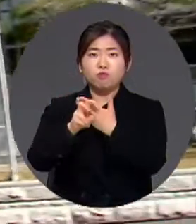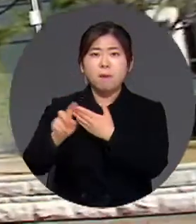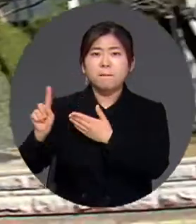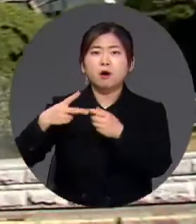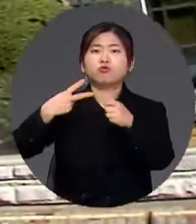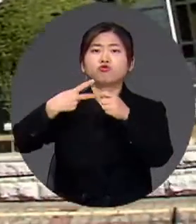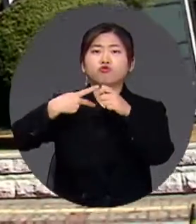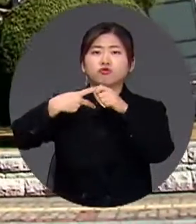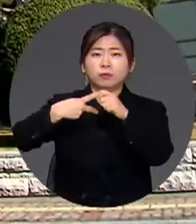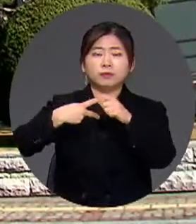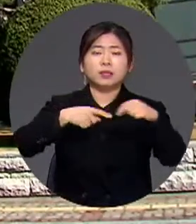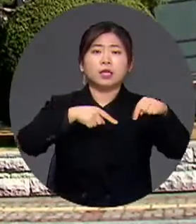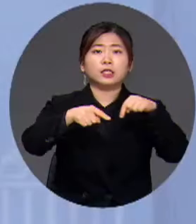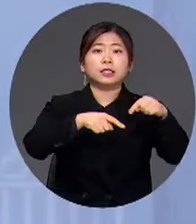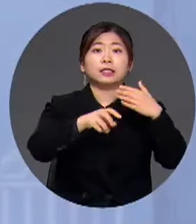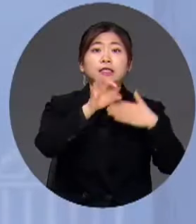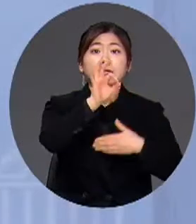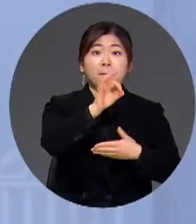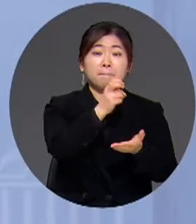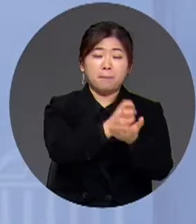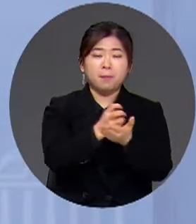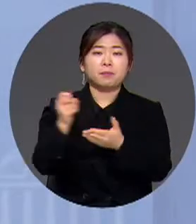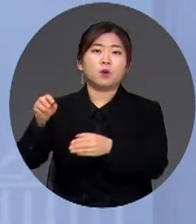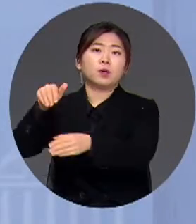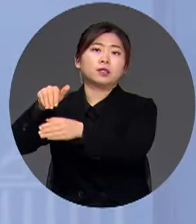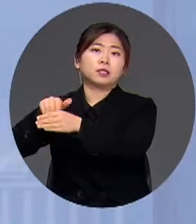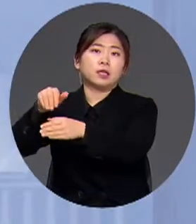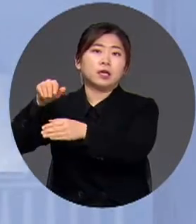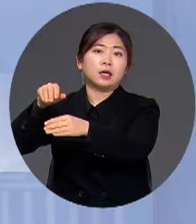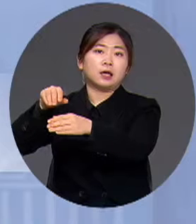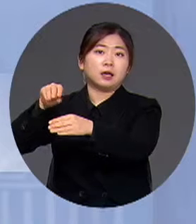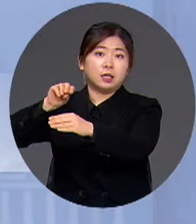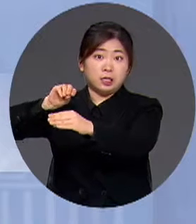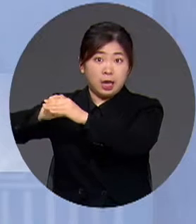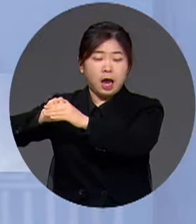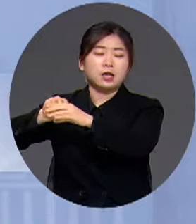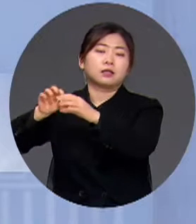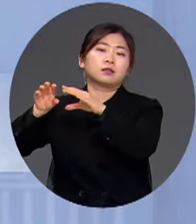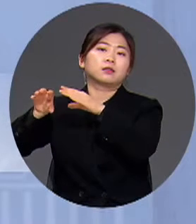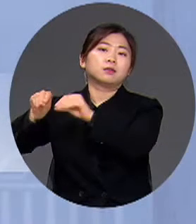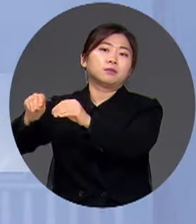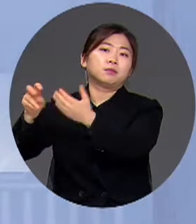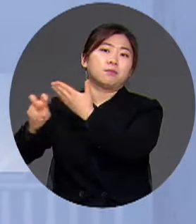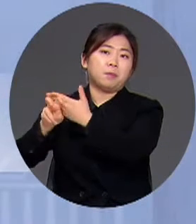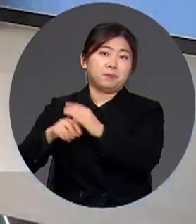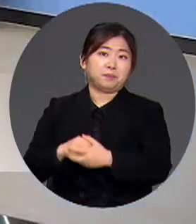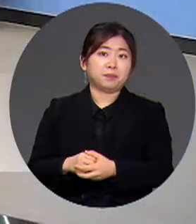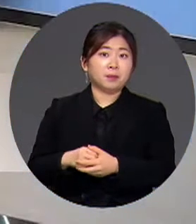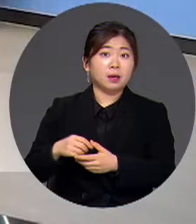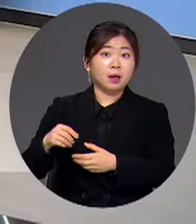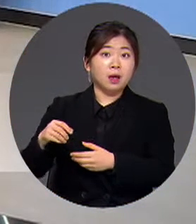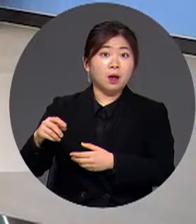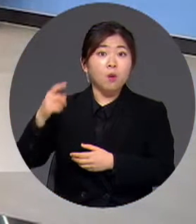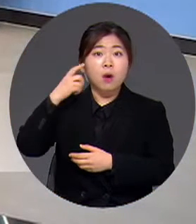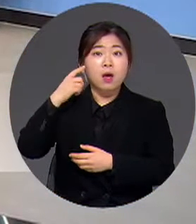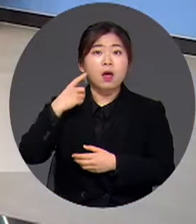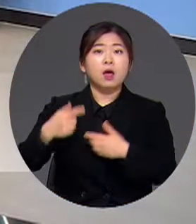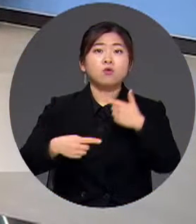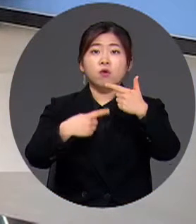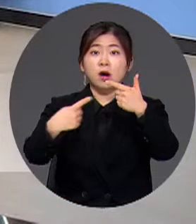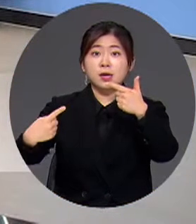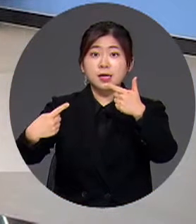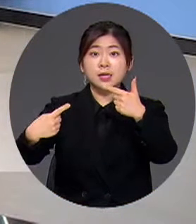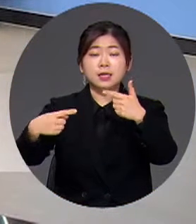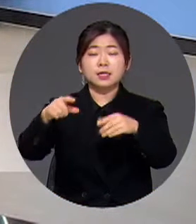혐의입니다 검찰에 다르면 하 는 지난해 6일 지방 선거를 앞두고 당시 경남도의원 선거 예비 후보자의 공천을